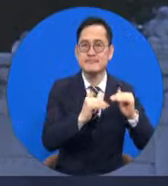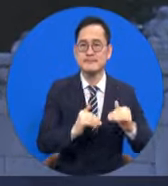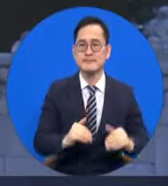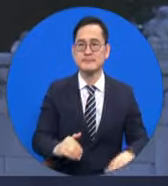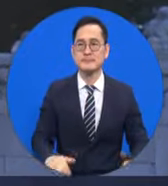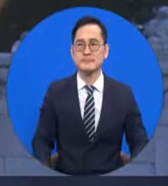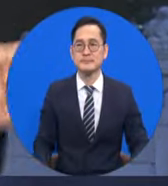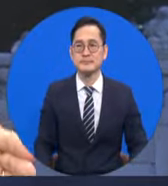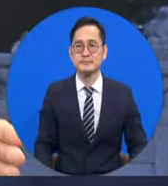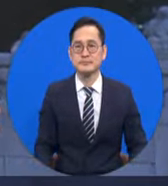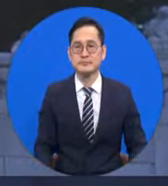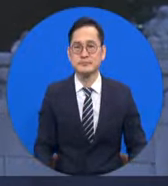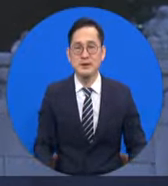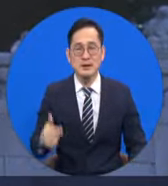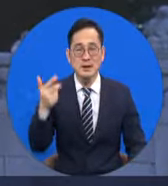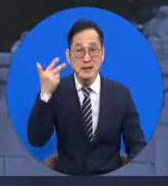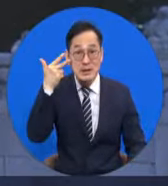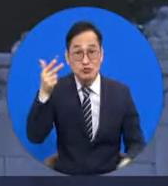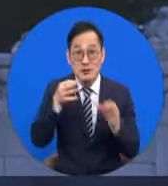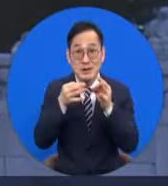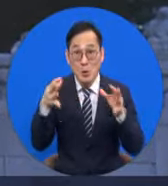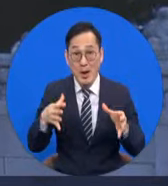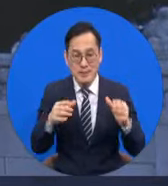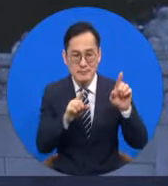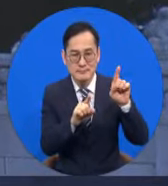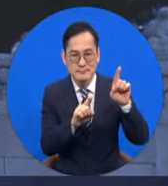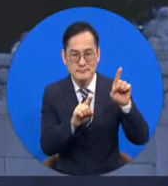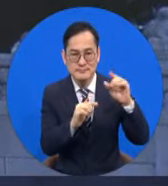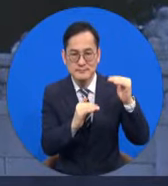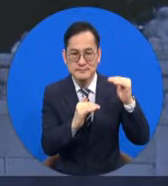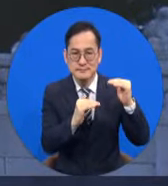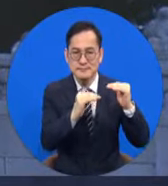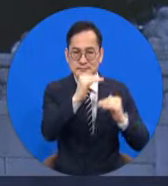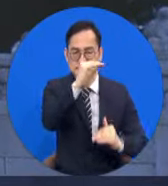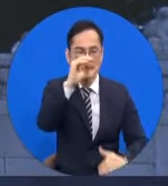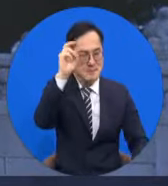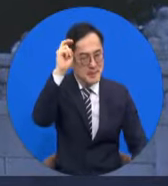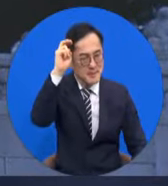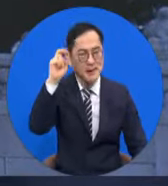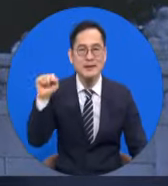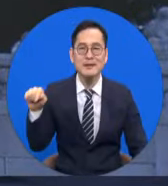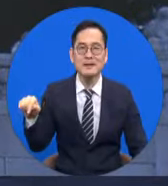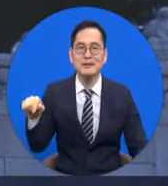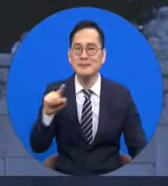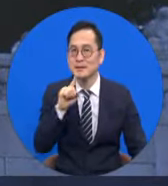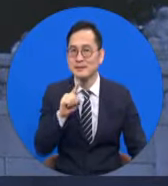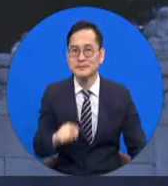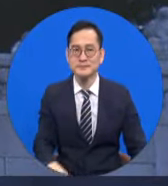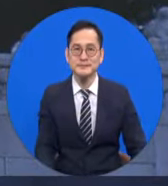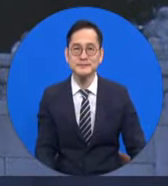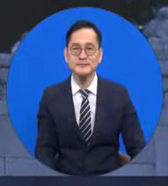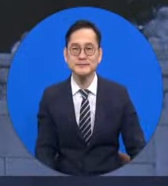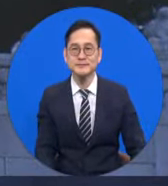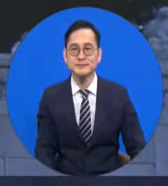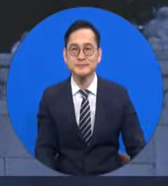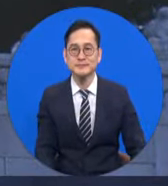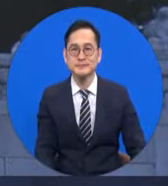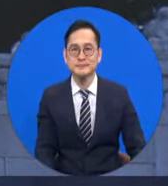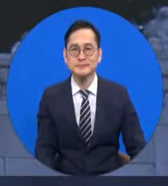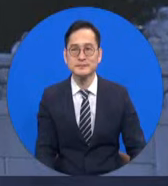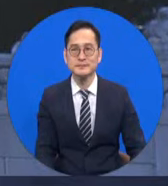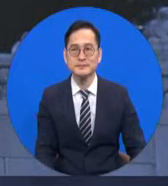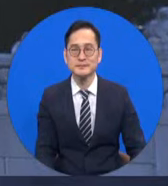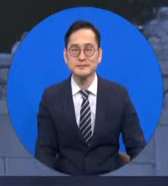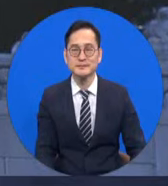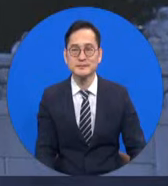7일간의 여론조사 공표금지 기간 동안 여론 변화가 있었다라고 얘기하는 게 오늘 좀 보도되고 있거든요. 각 당에서 지금 보고 있는